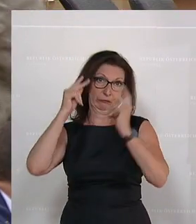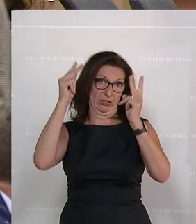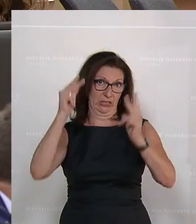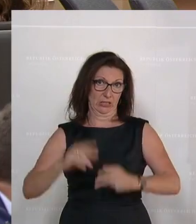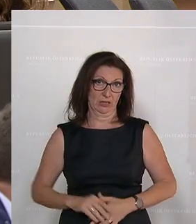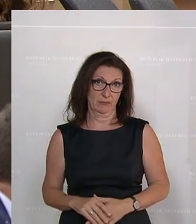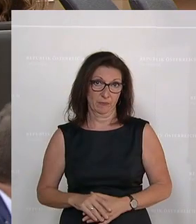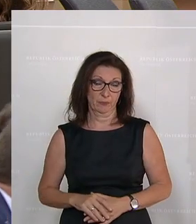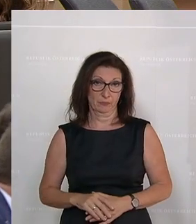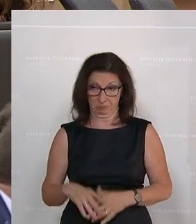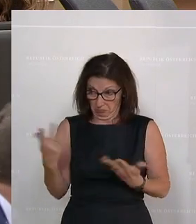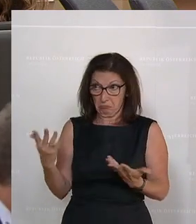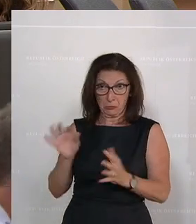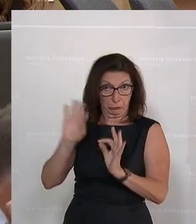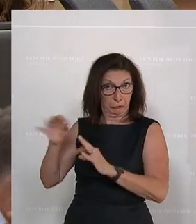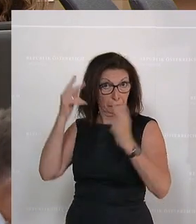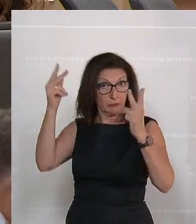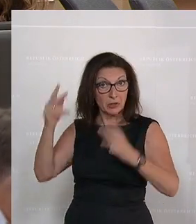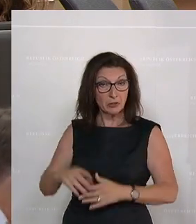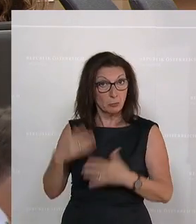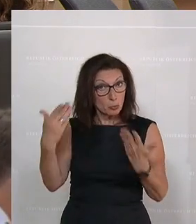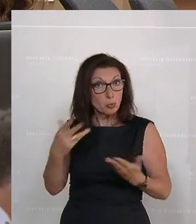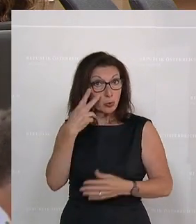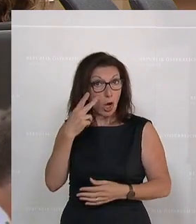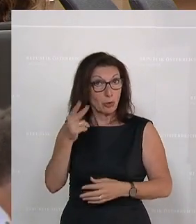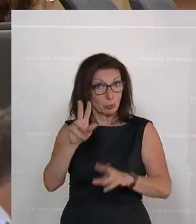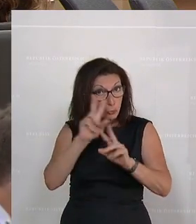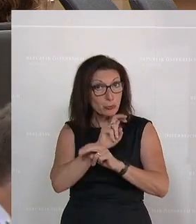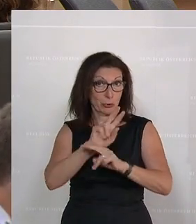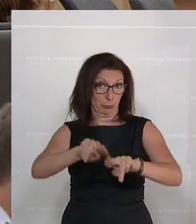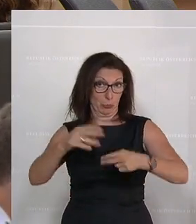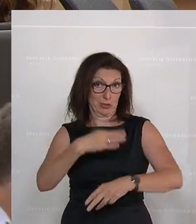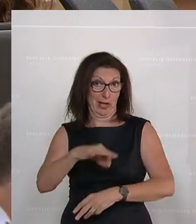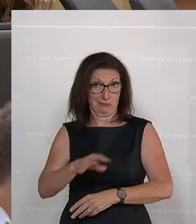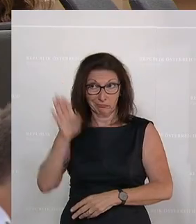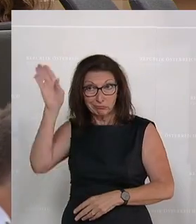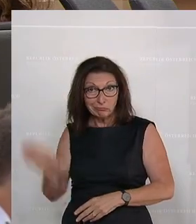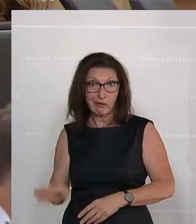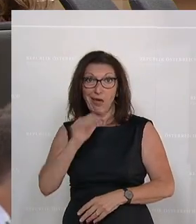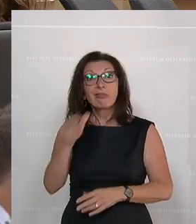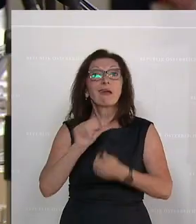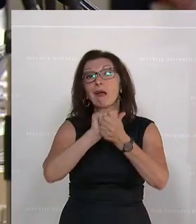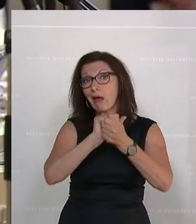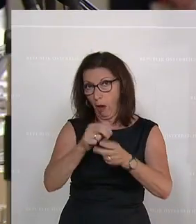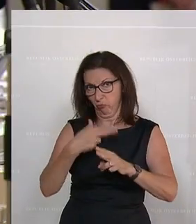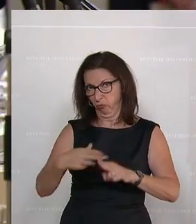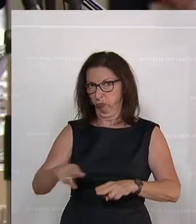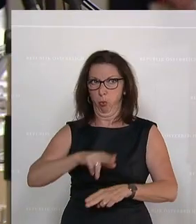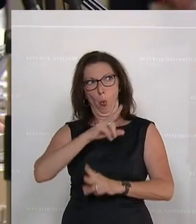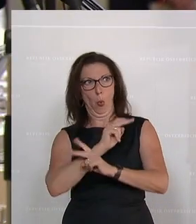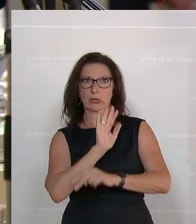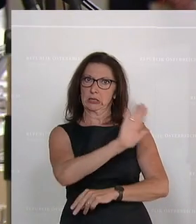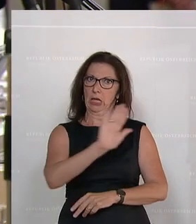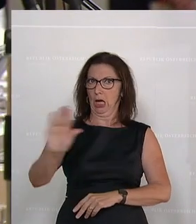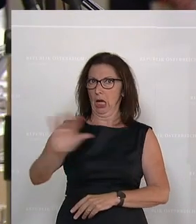das ist die prioritätensetzung des österreichischen bundeskanzler dieser herr ist kein kämpfer für die österreichischen interessen das